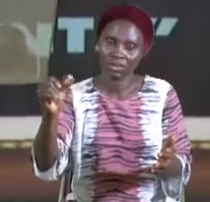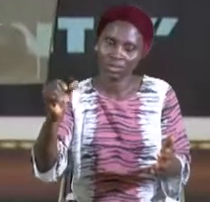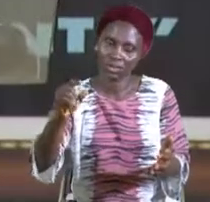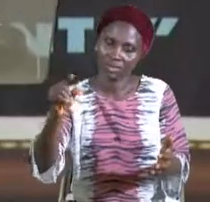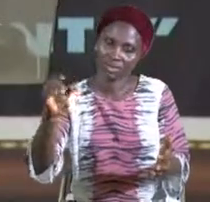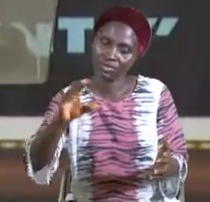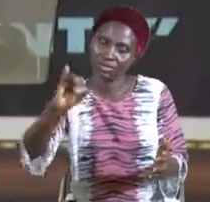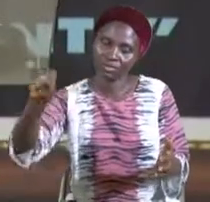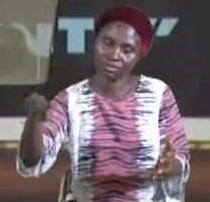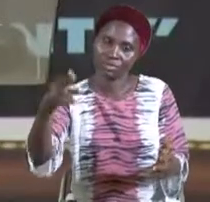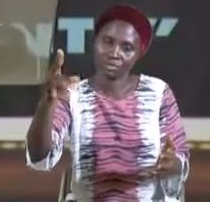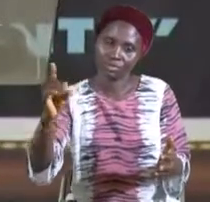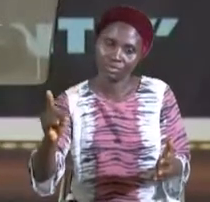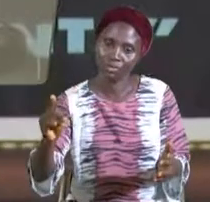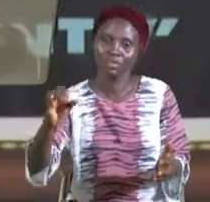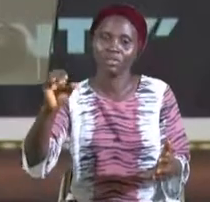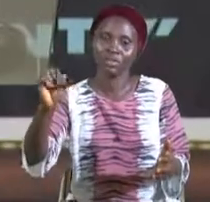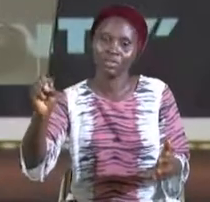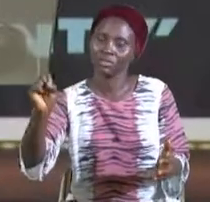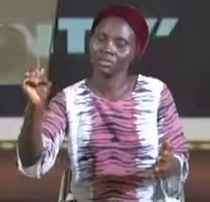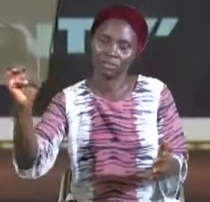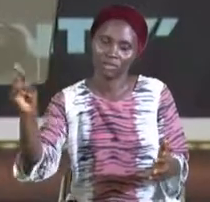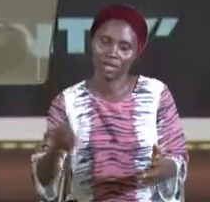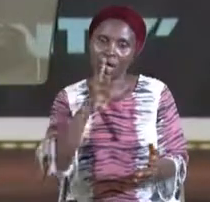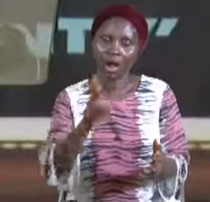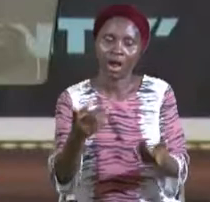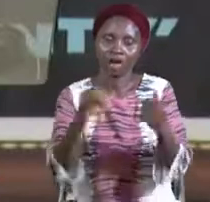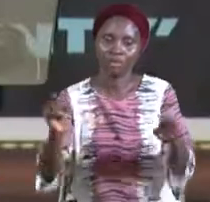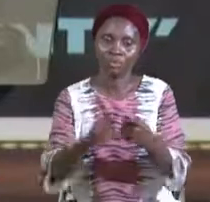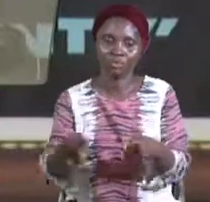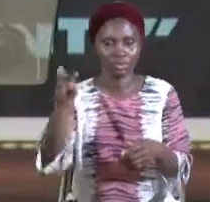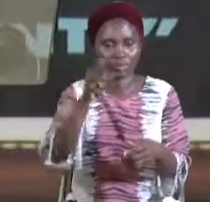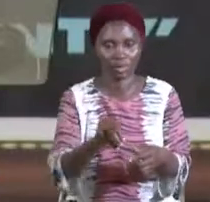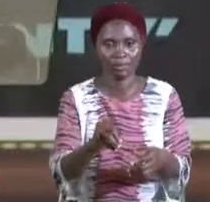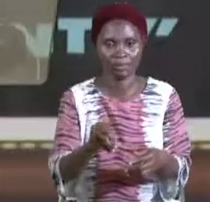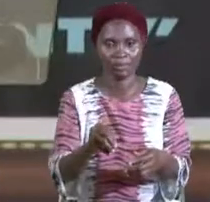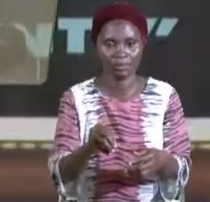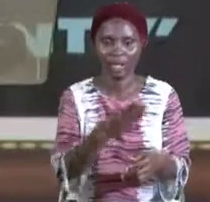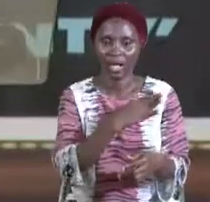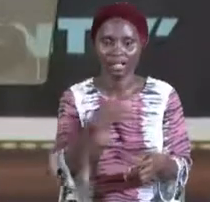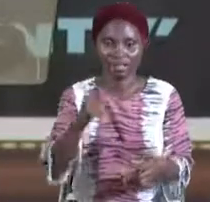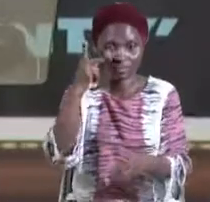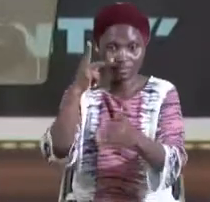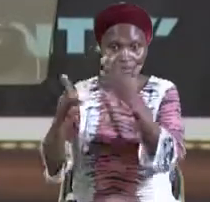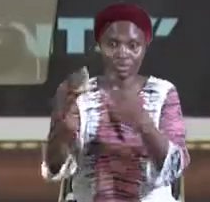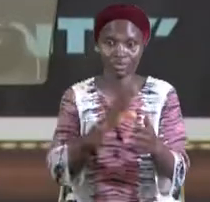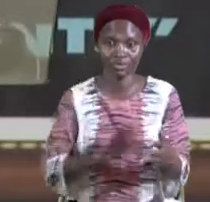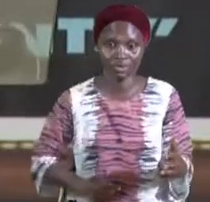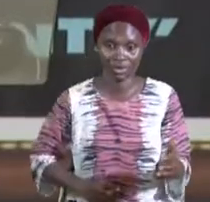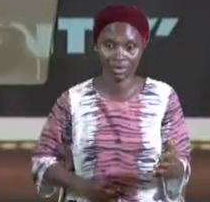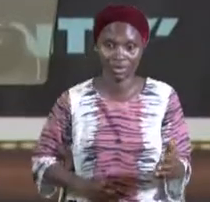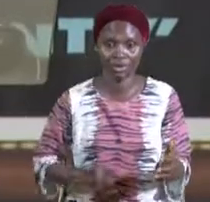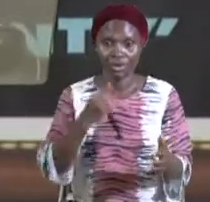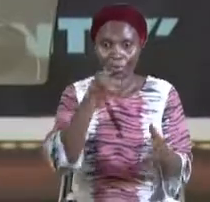le seul sauveur, leur vision en tant que le seul fils de Dieu, la vision de Christ en tant que celui qui a